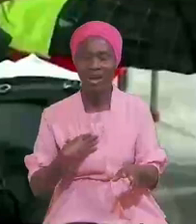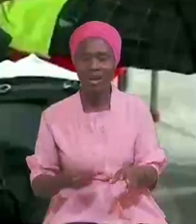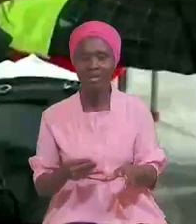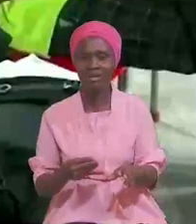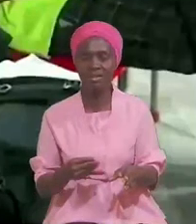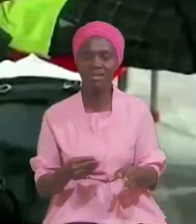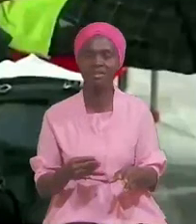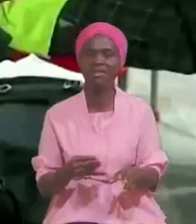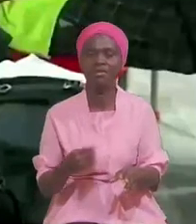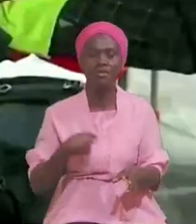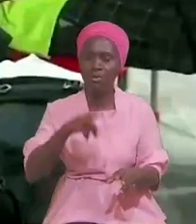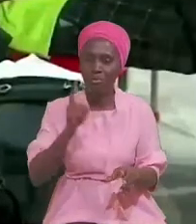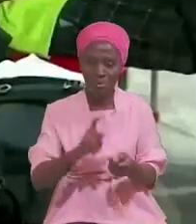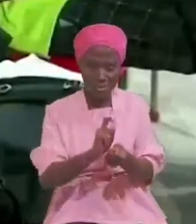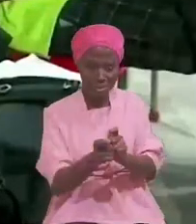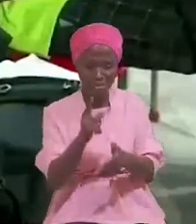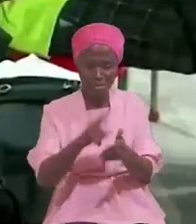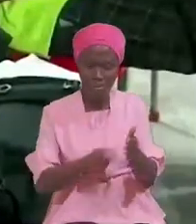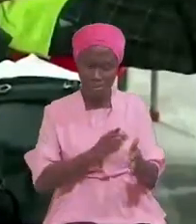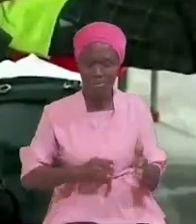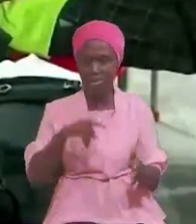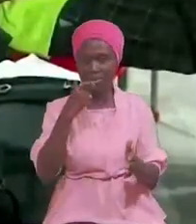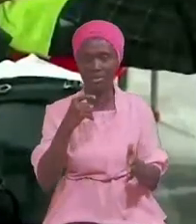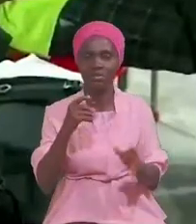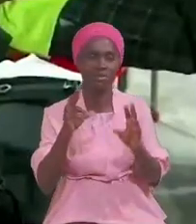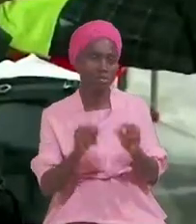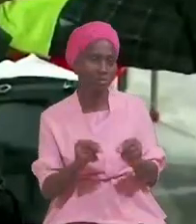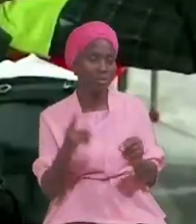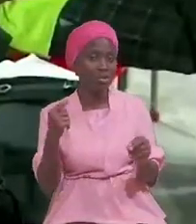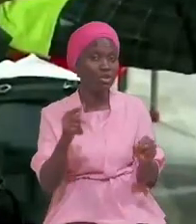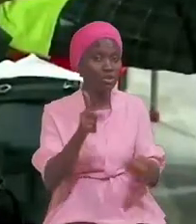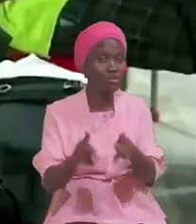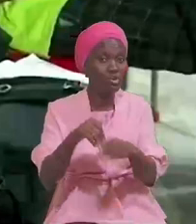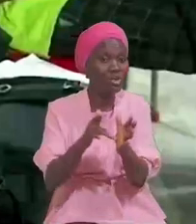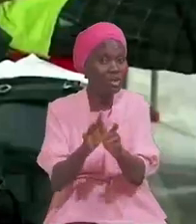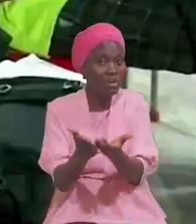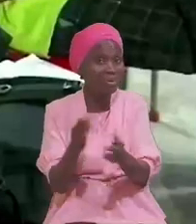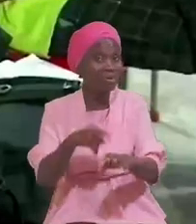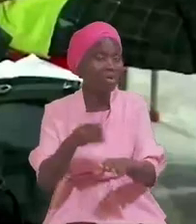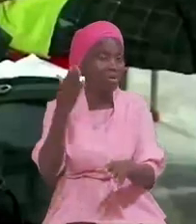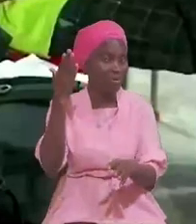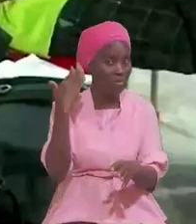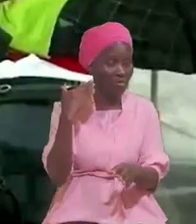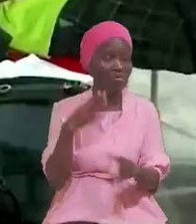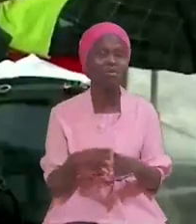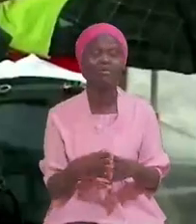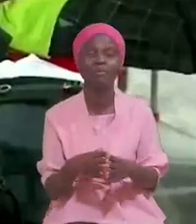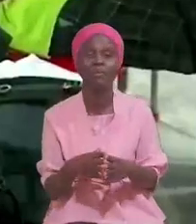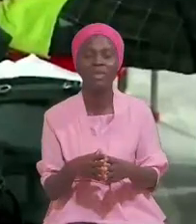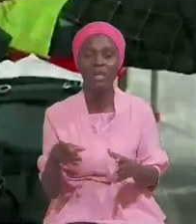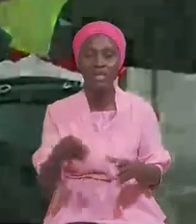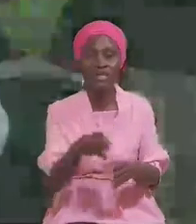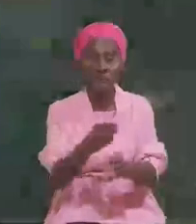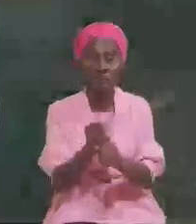dit. Non. Ouais. Les gens, au temps de la Bible, ouais, la raison pour laquelle ils ont reçu leur miracle,